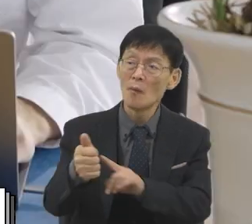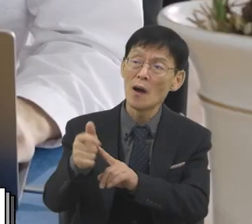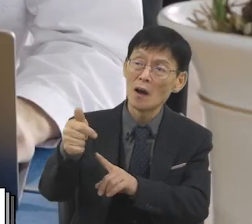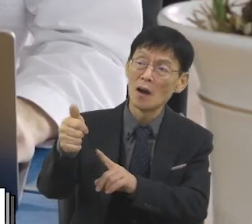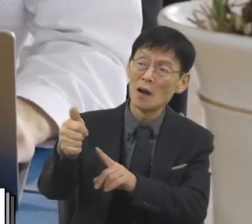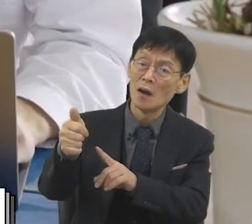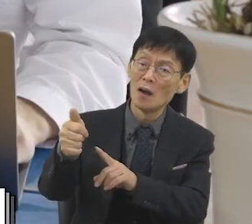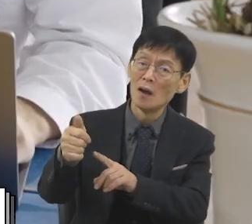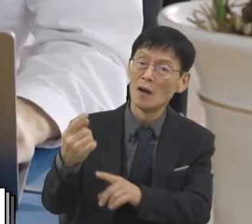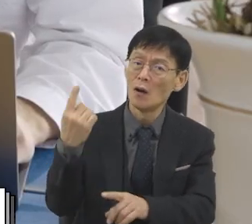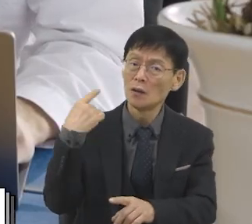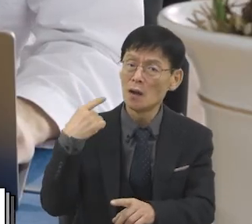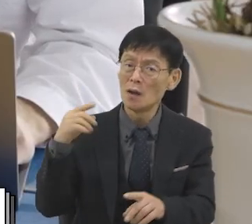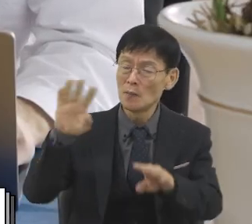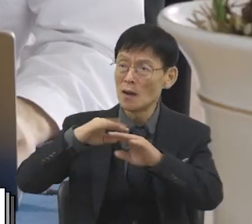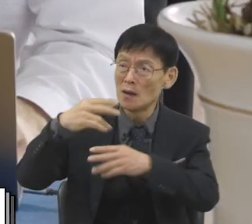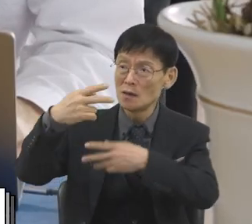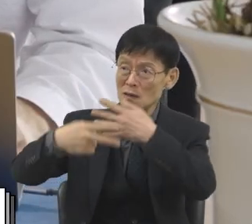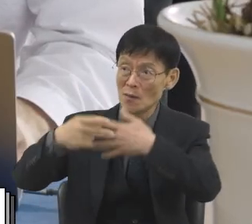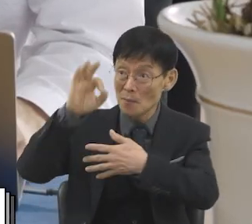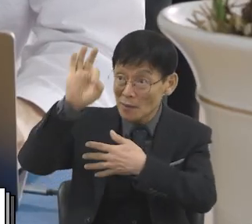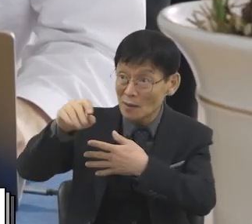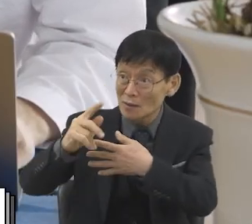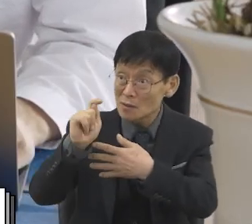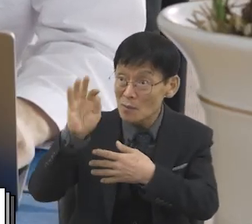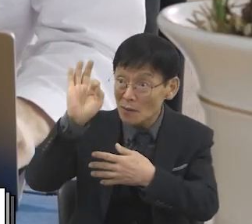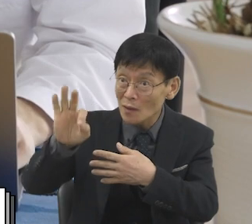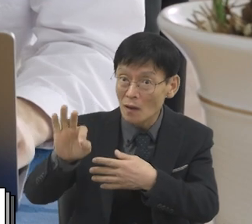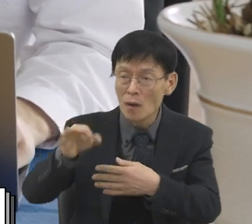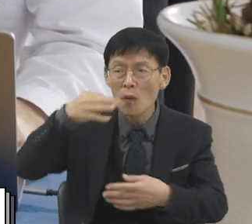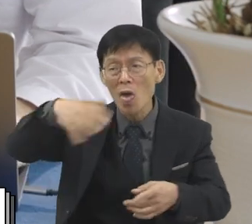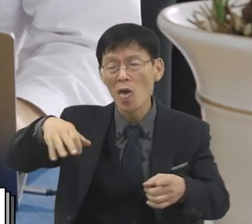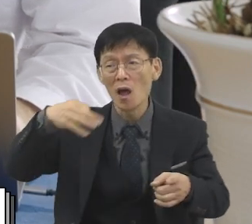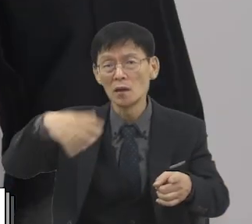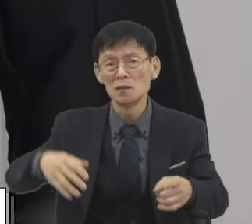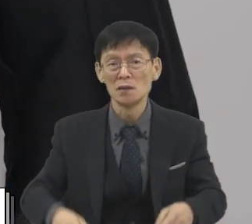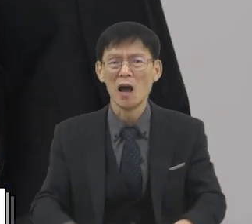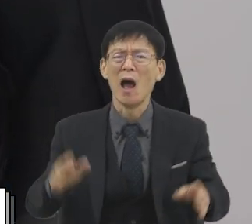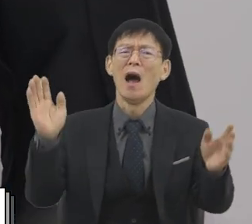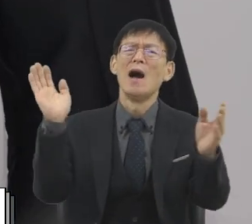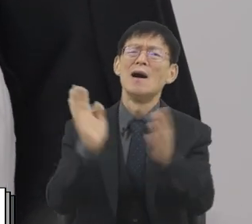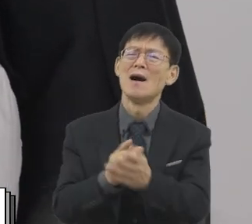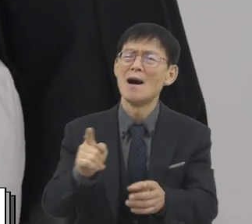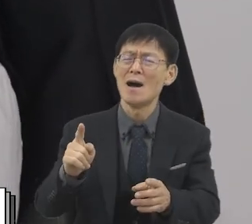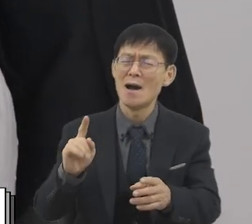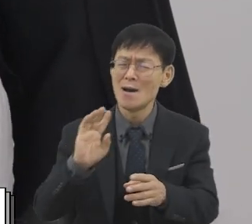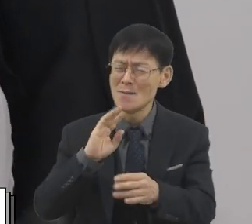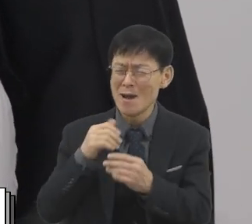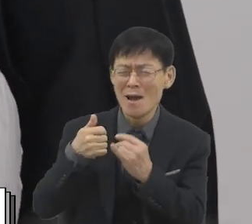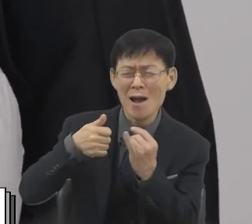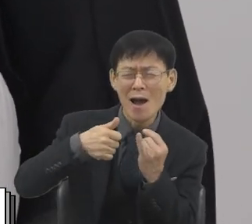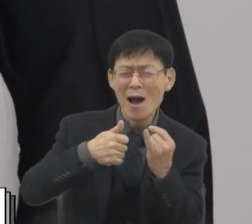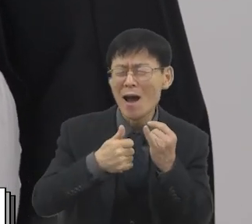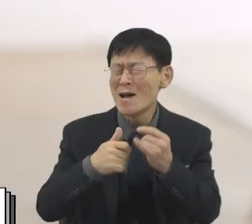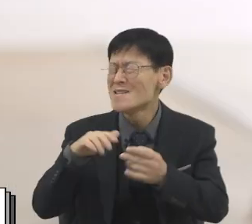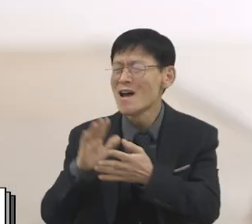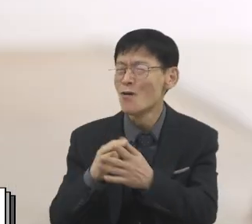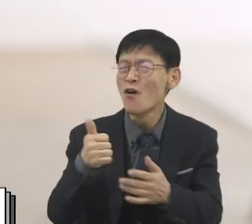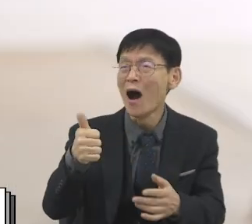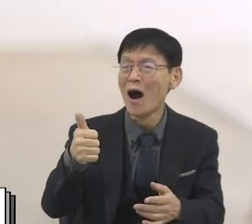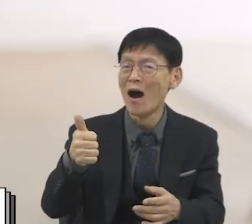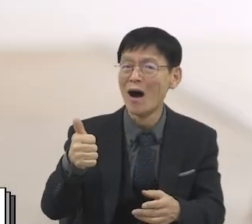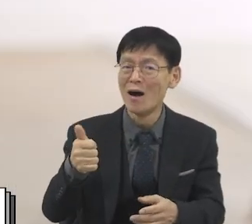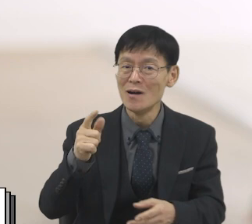성훈씨, 어제 드라마 내일이 오면 봤어요? 아니요, 못 봤어요. 완전 화끈한